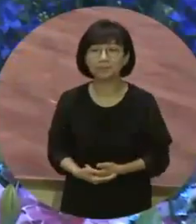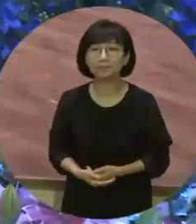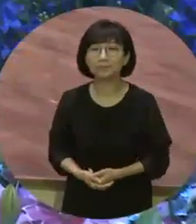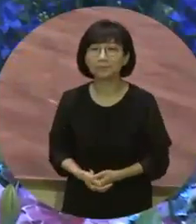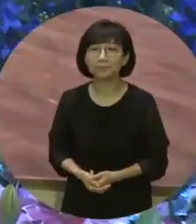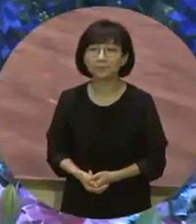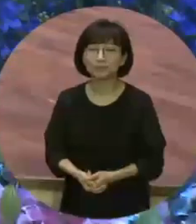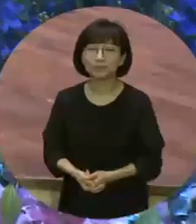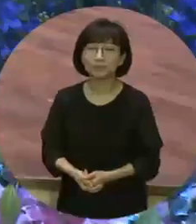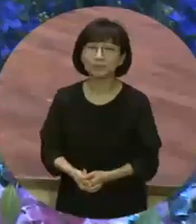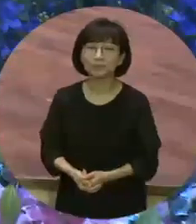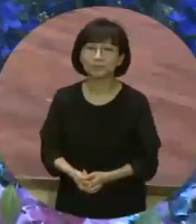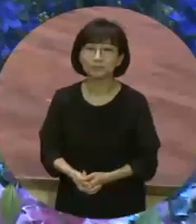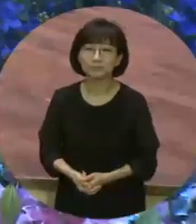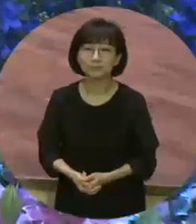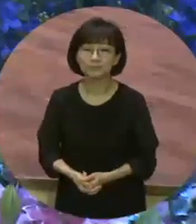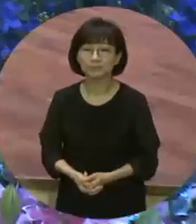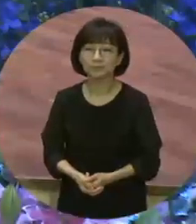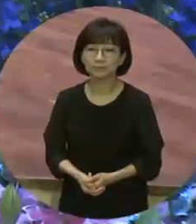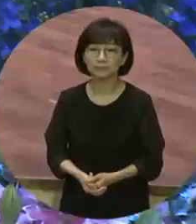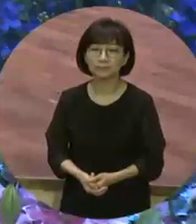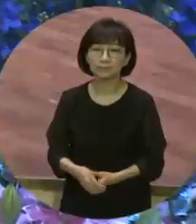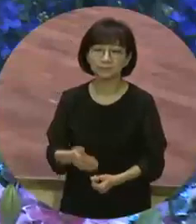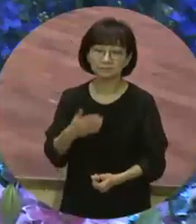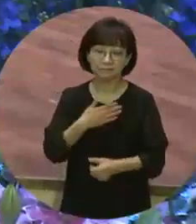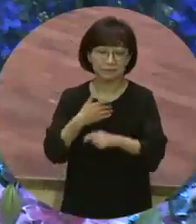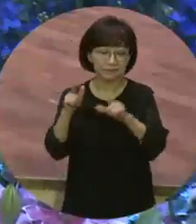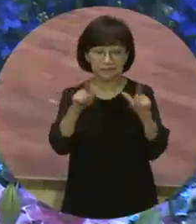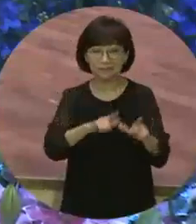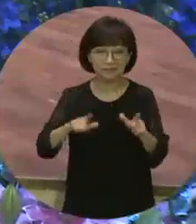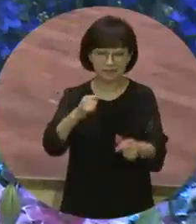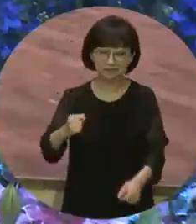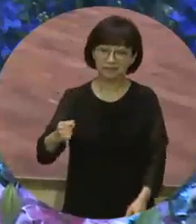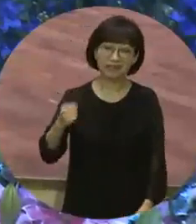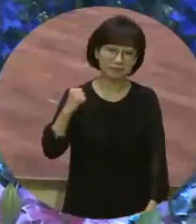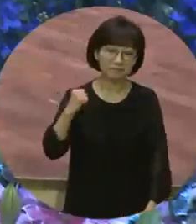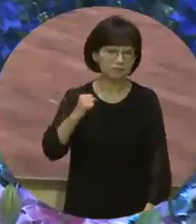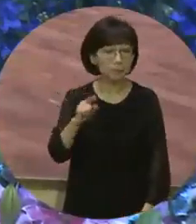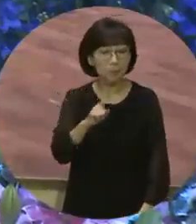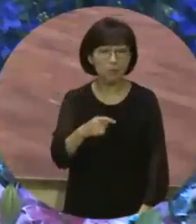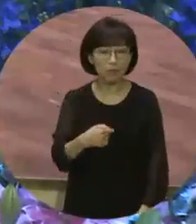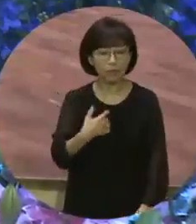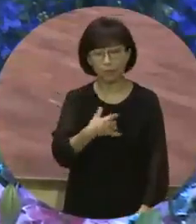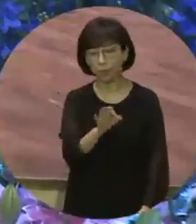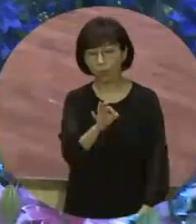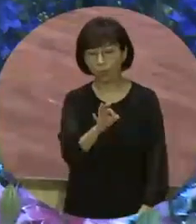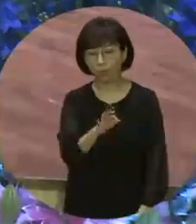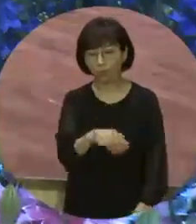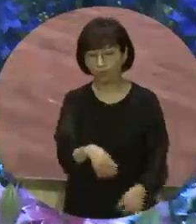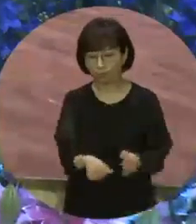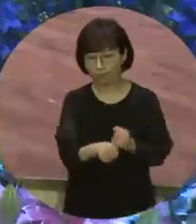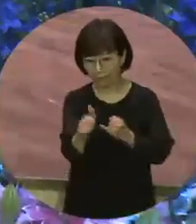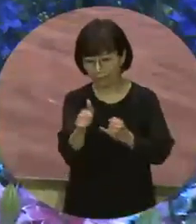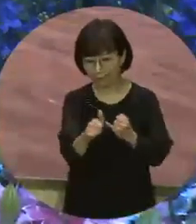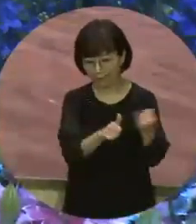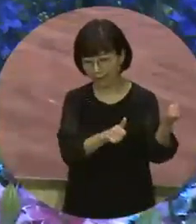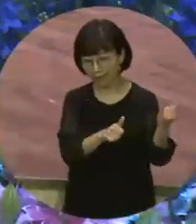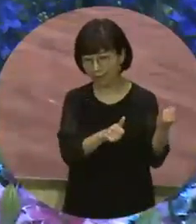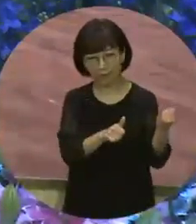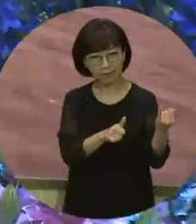내 주체, 내 삶의 주체는 돈이다. 더 힘 있는 저 사람이다. 내 남편이다. 내 아내다. 내